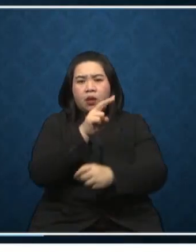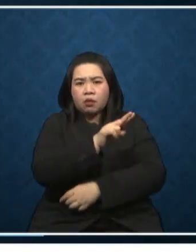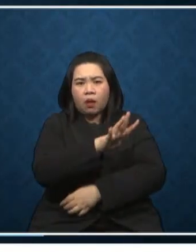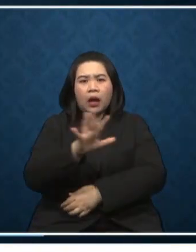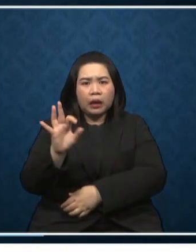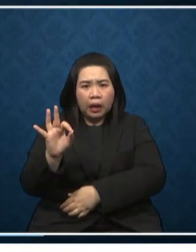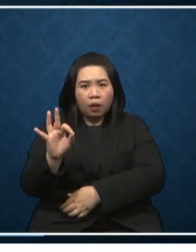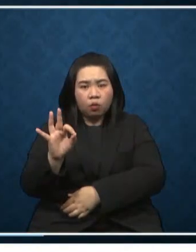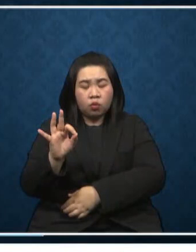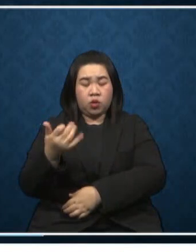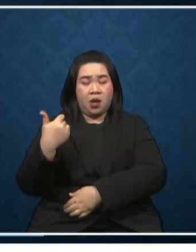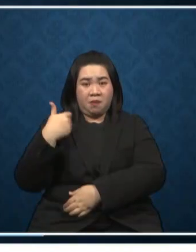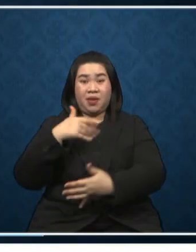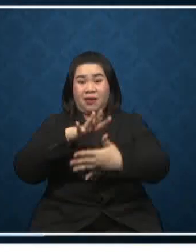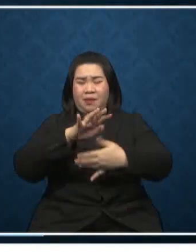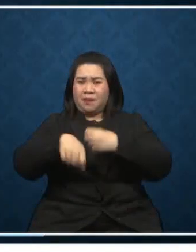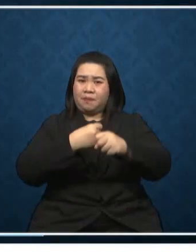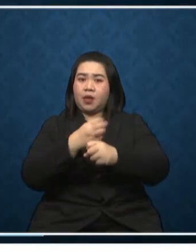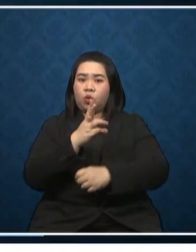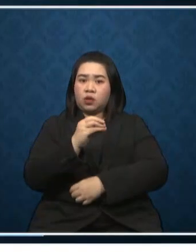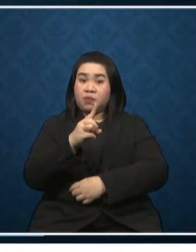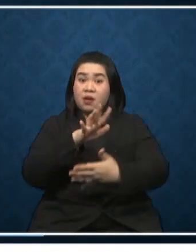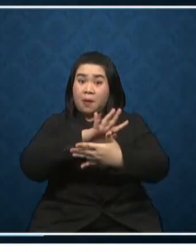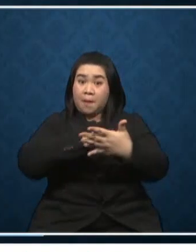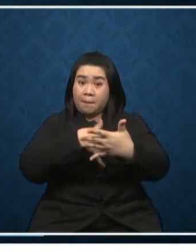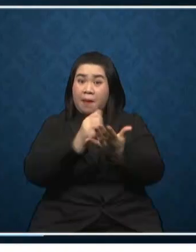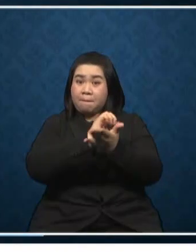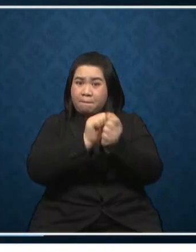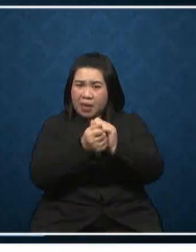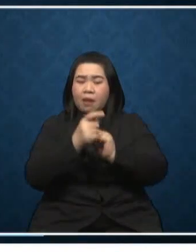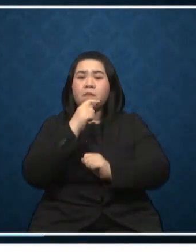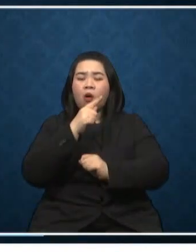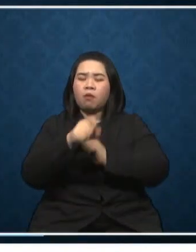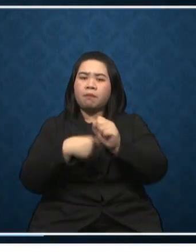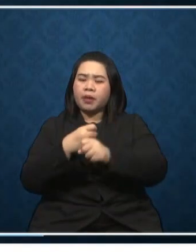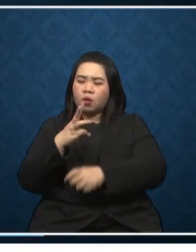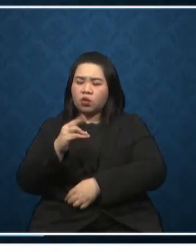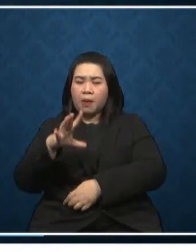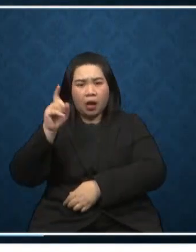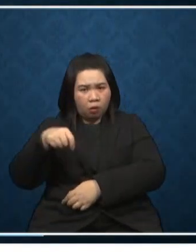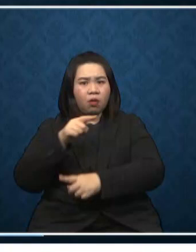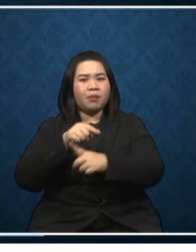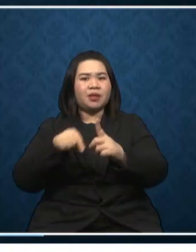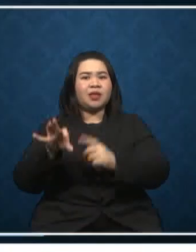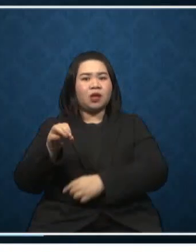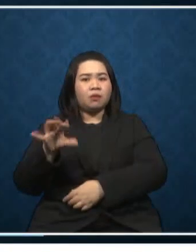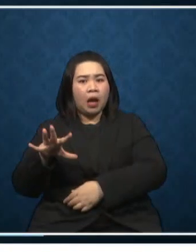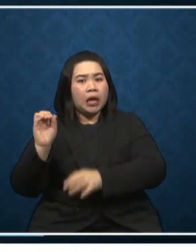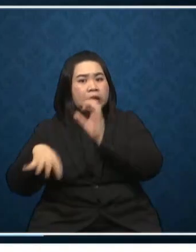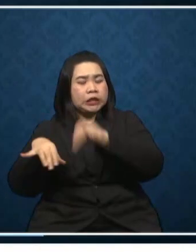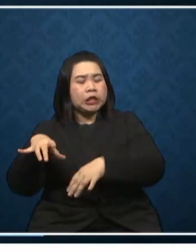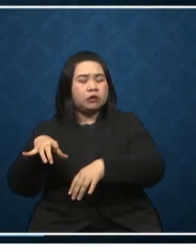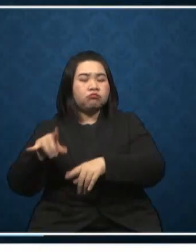เมี่แผนปฏิรูปป 61คืปี 65 จะตองกจัด 1-65TEGท